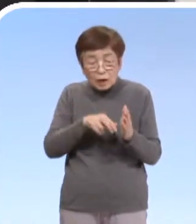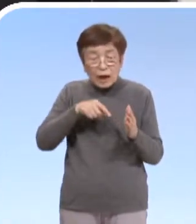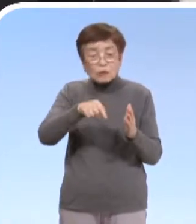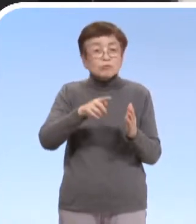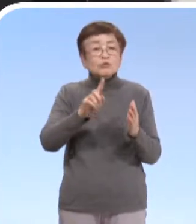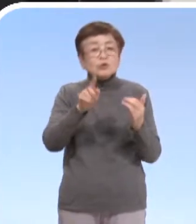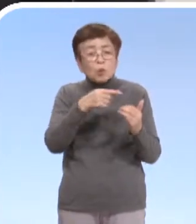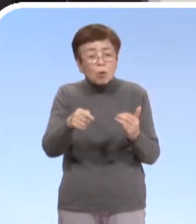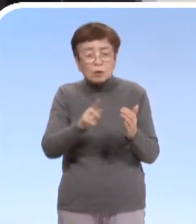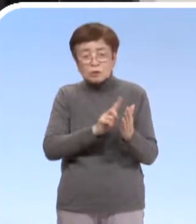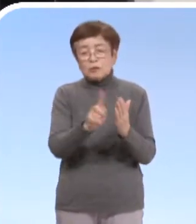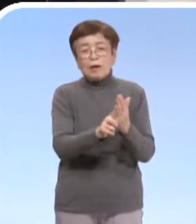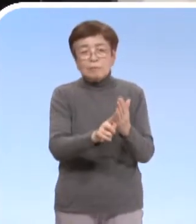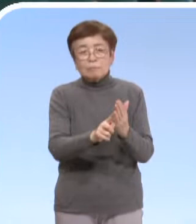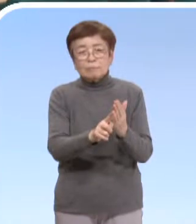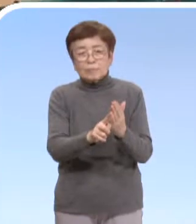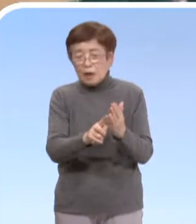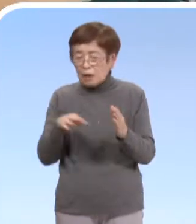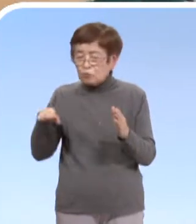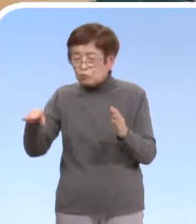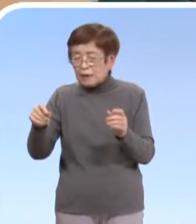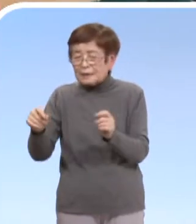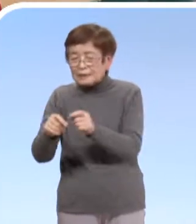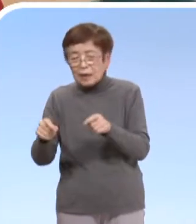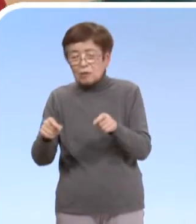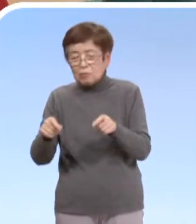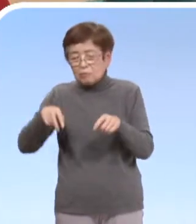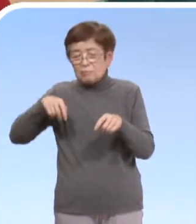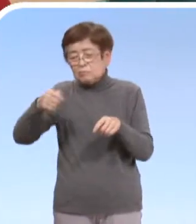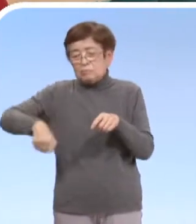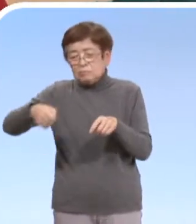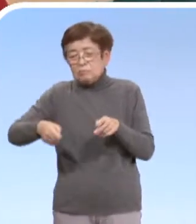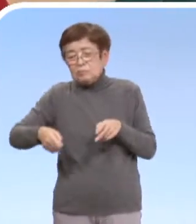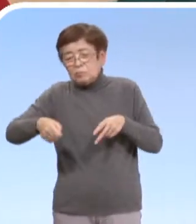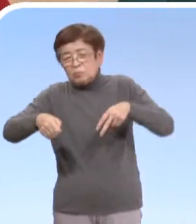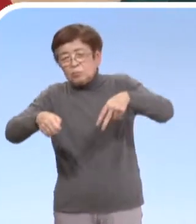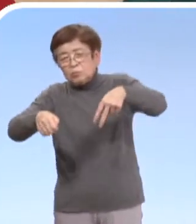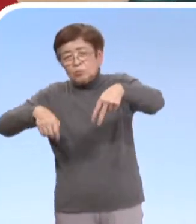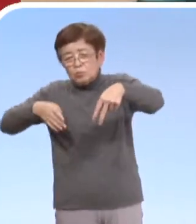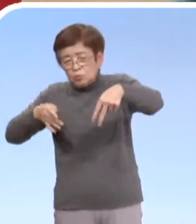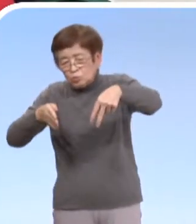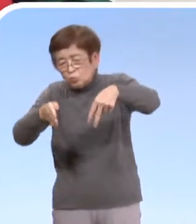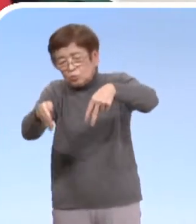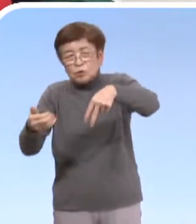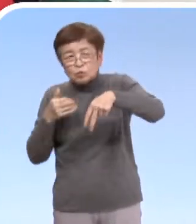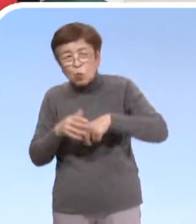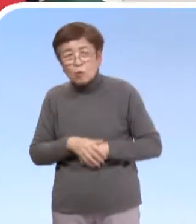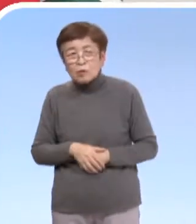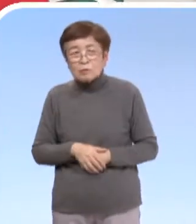先になりますので、はいはい、歩道の車道寄り側を徐行、はい、というふうに法律で決まっております。